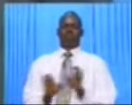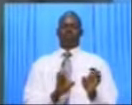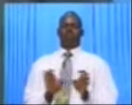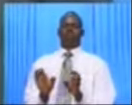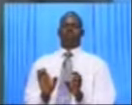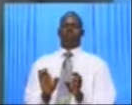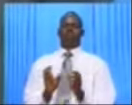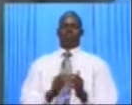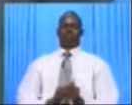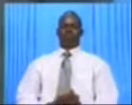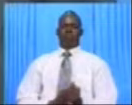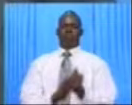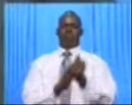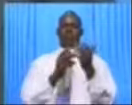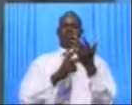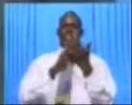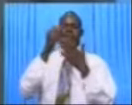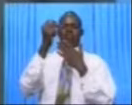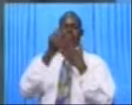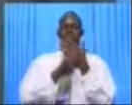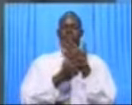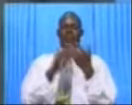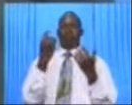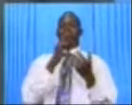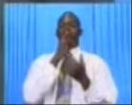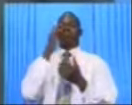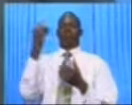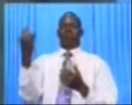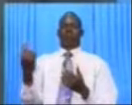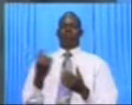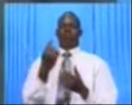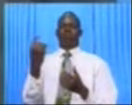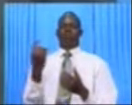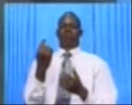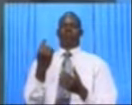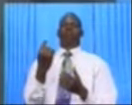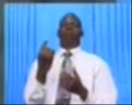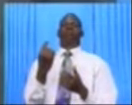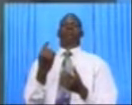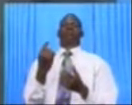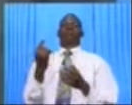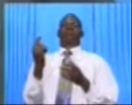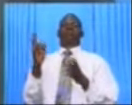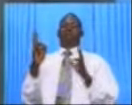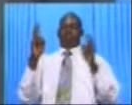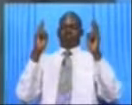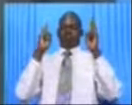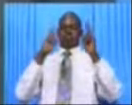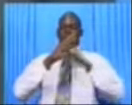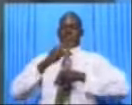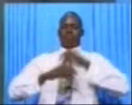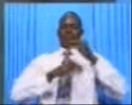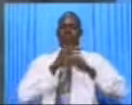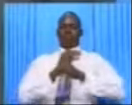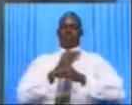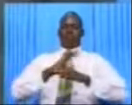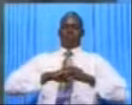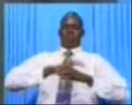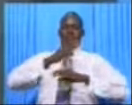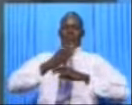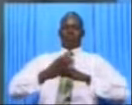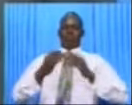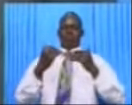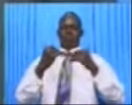il a dirigé un projet qui est toujours le record du monde de couverture